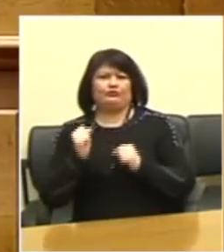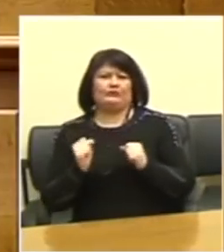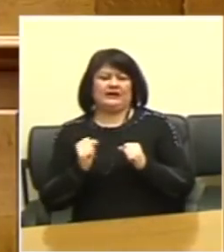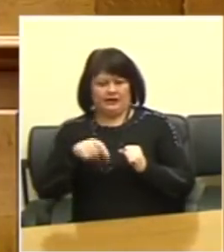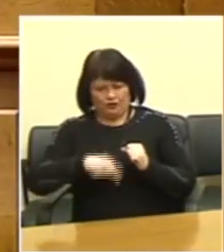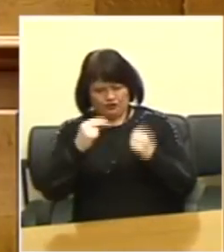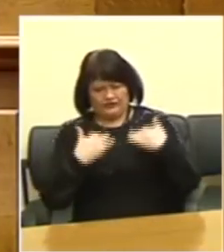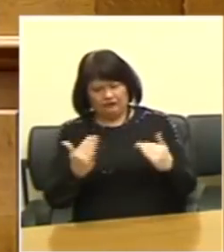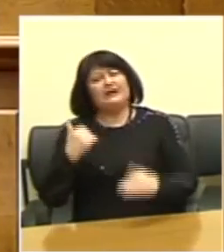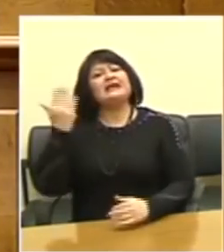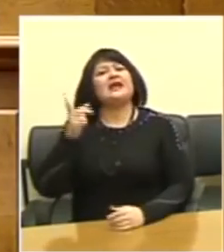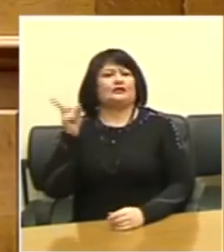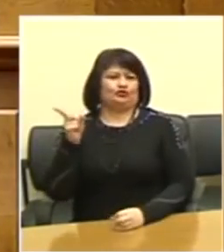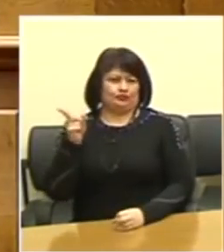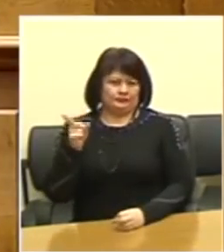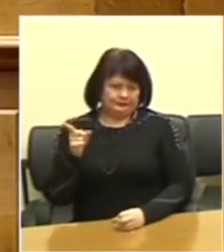Βουλή και έξω από αυτή.